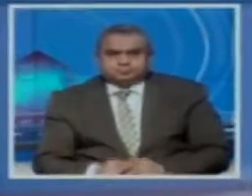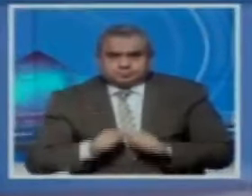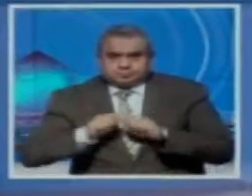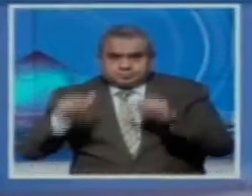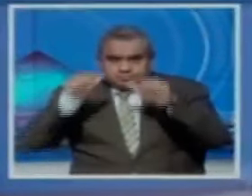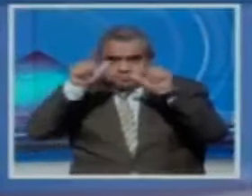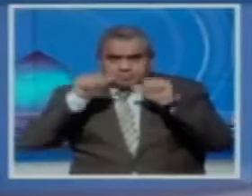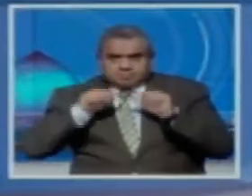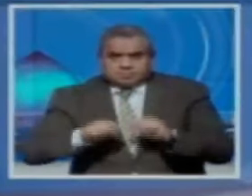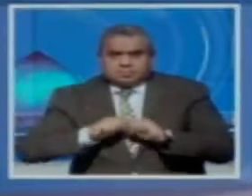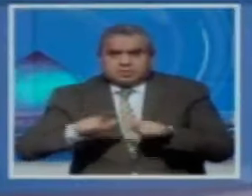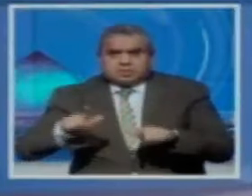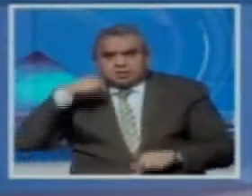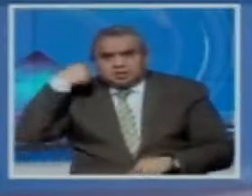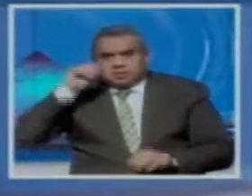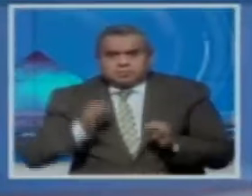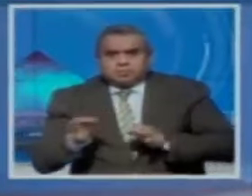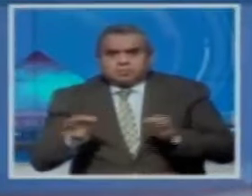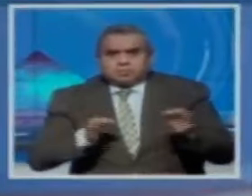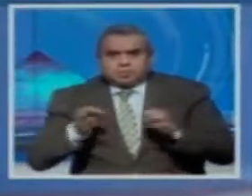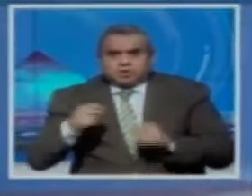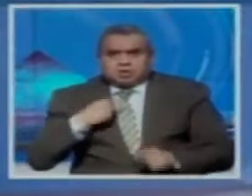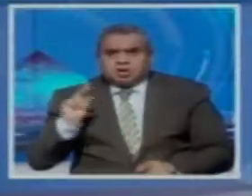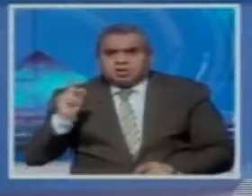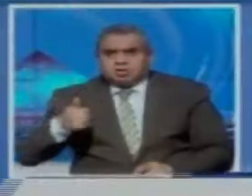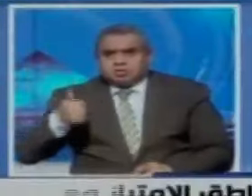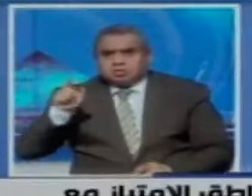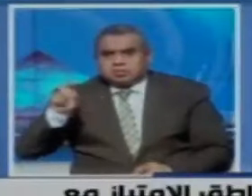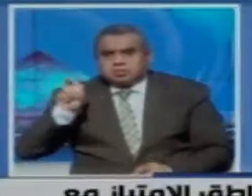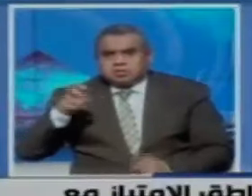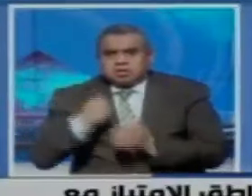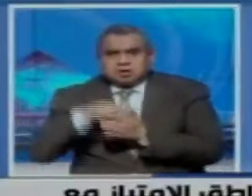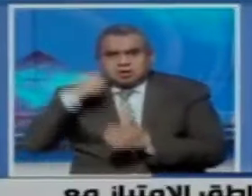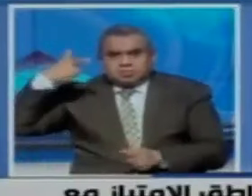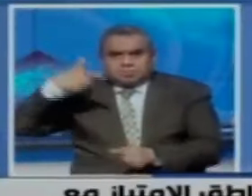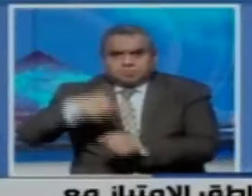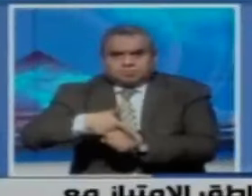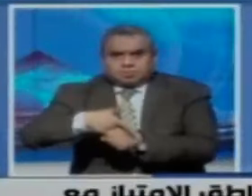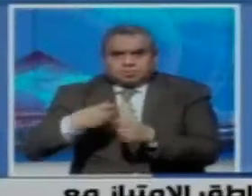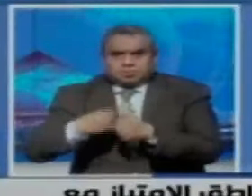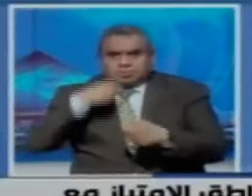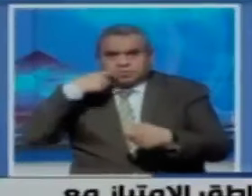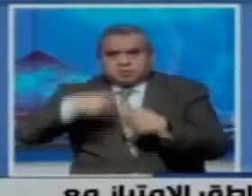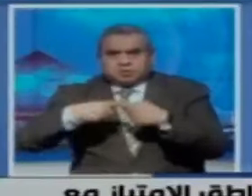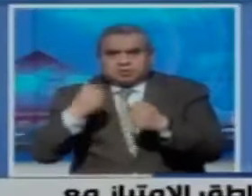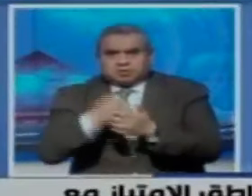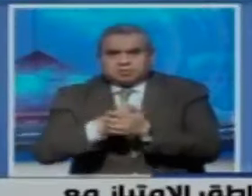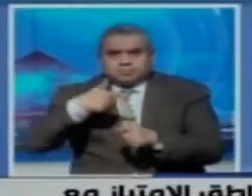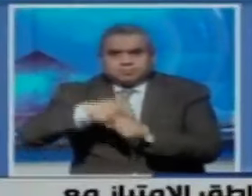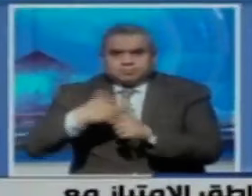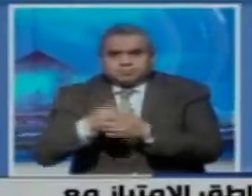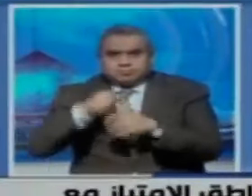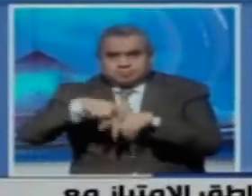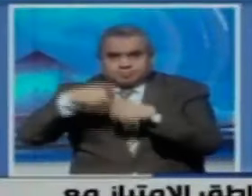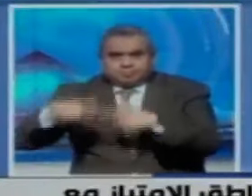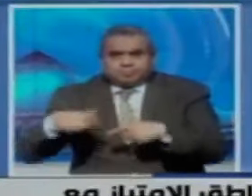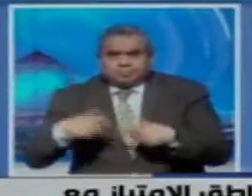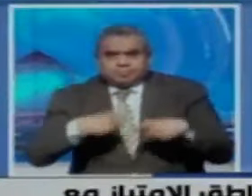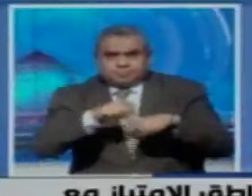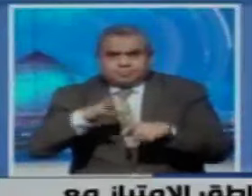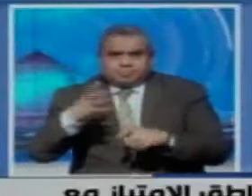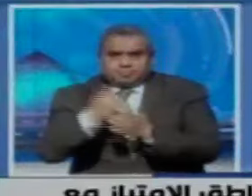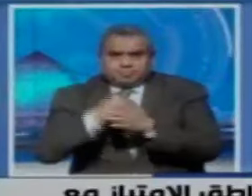أعلن المهندس طارق الملا وزير البترول والثروة المعدنية عن التوصل لاتفاق عقد استغلال المعادن بعدد من